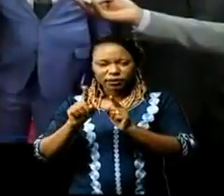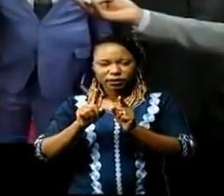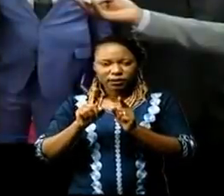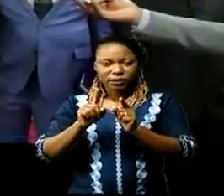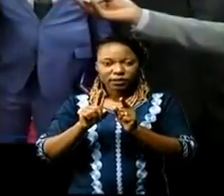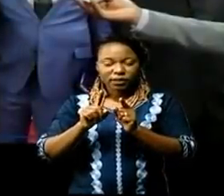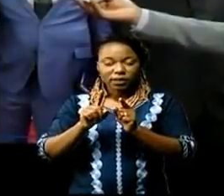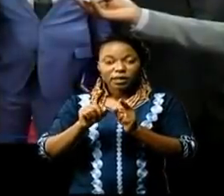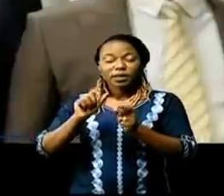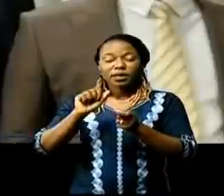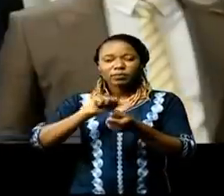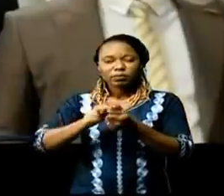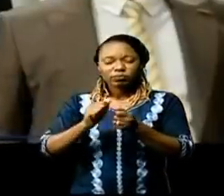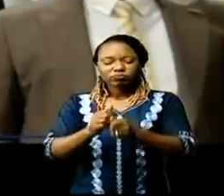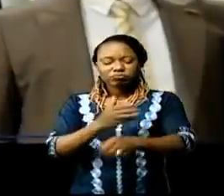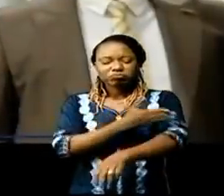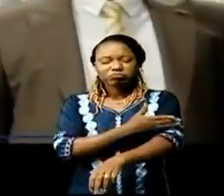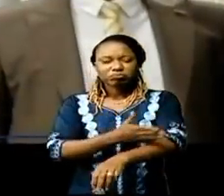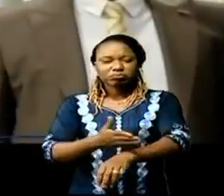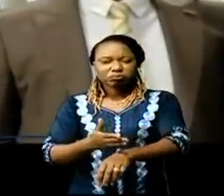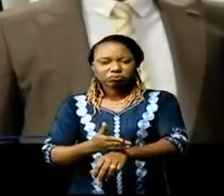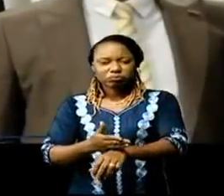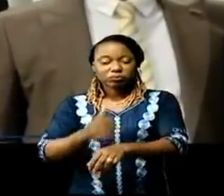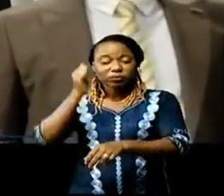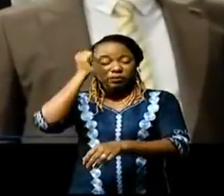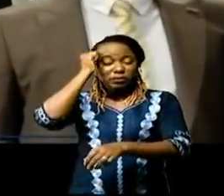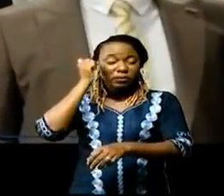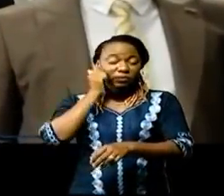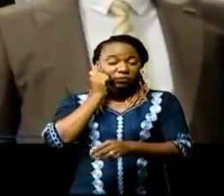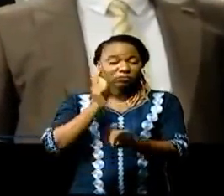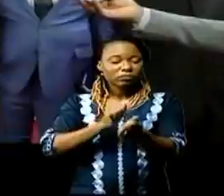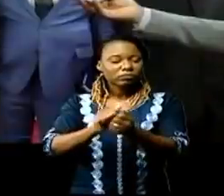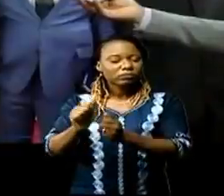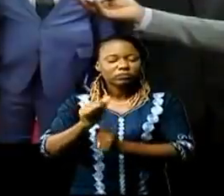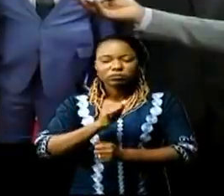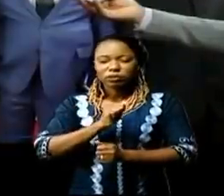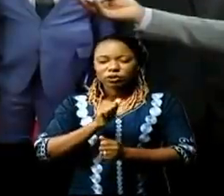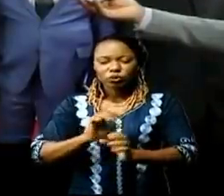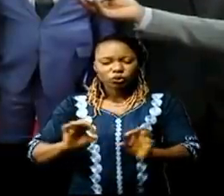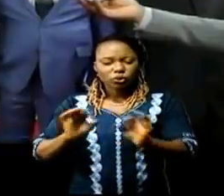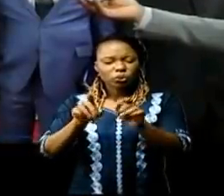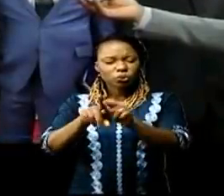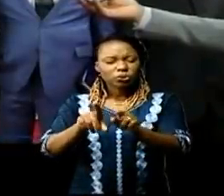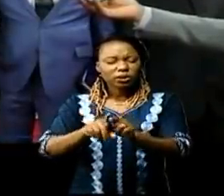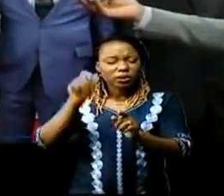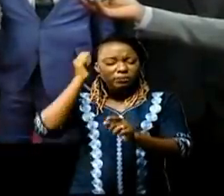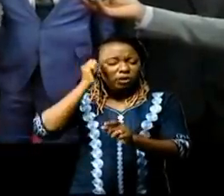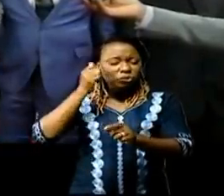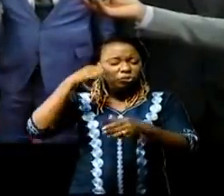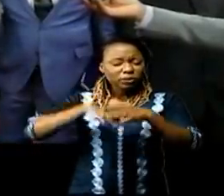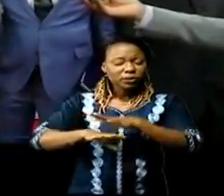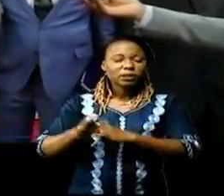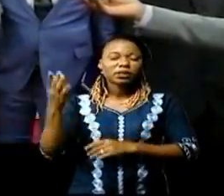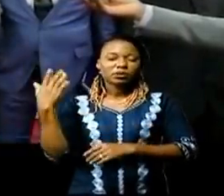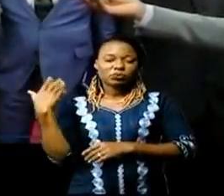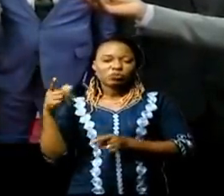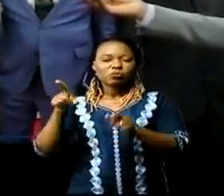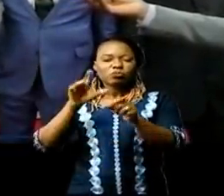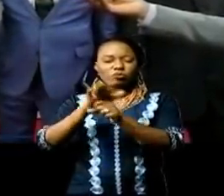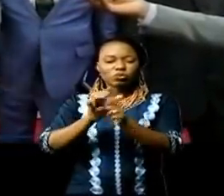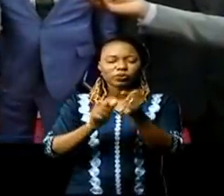de chavirement récurrent des bateaux. Il ne se passe pas de jour sans qu'il y ait chavirement, sans qu'il